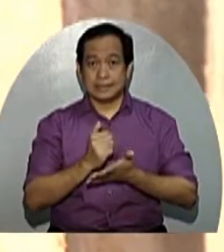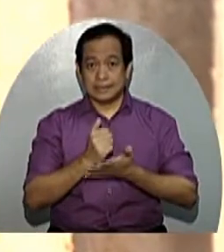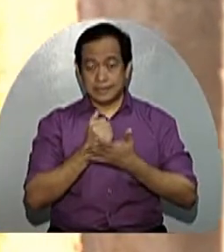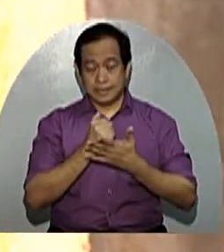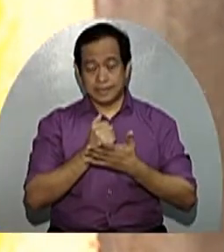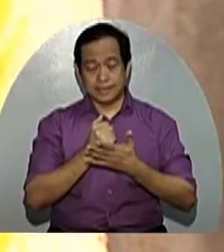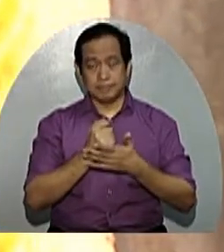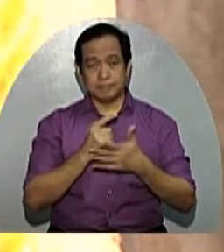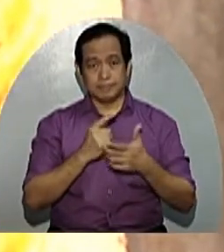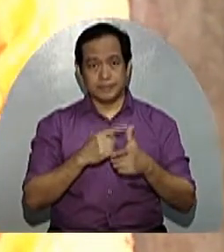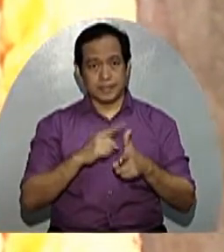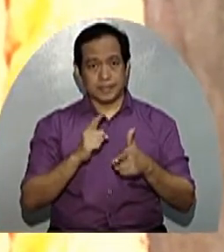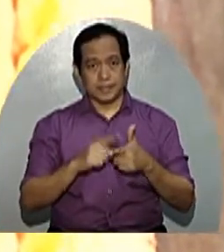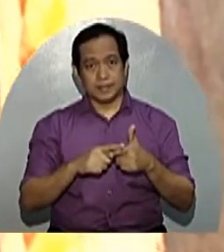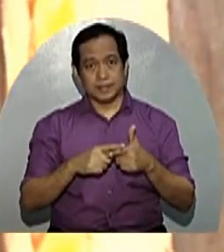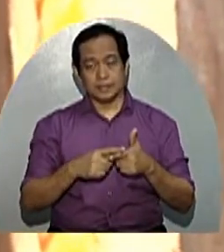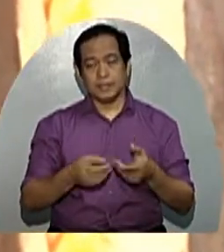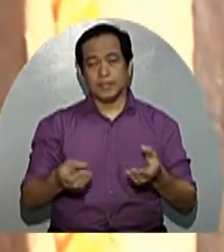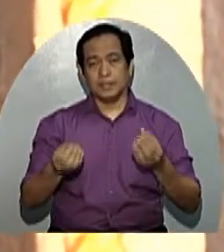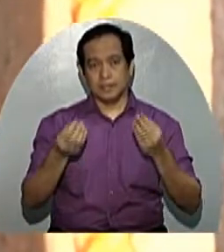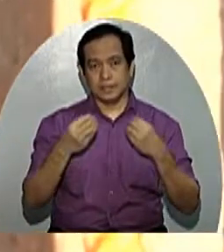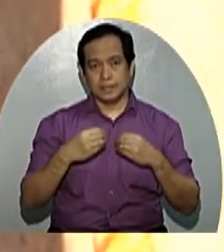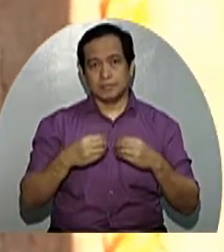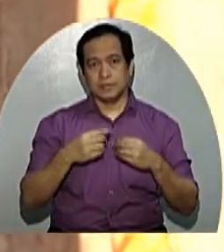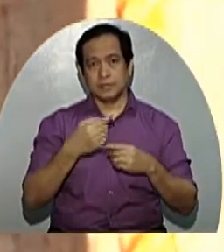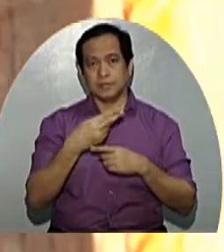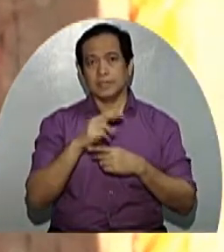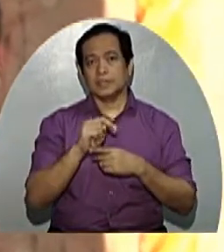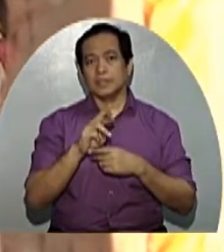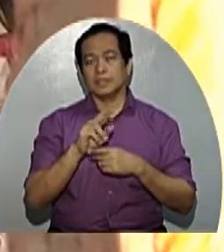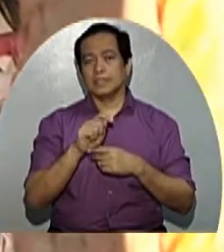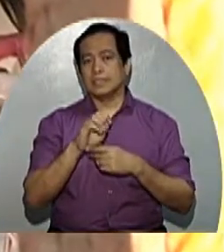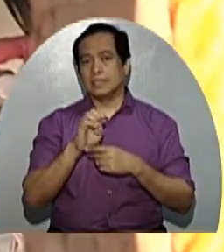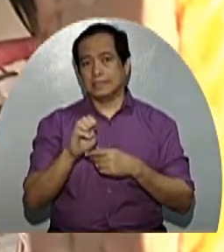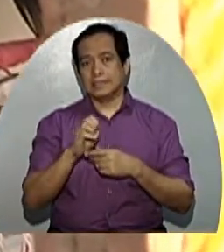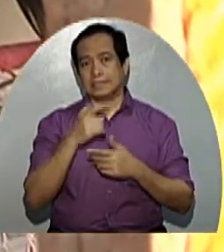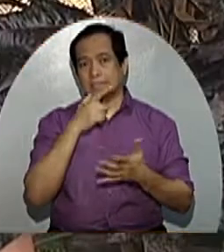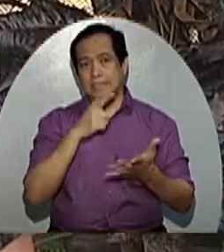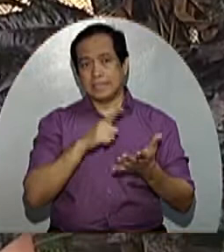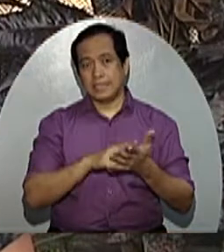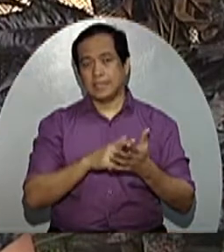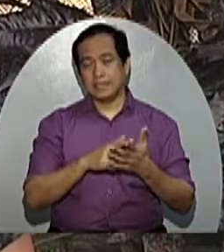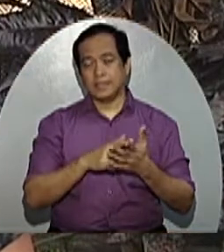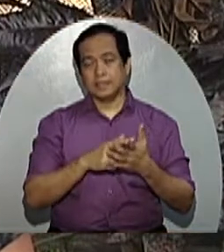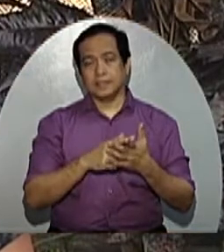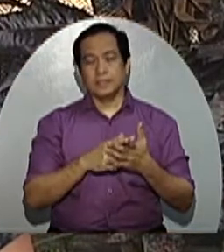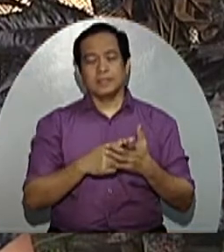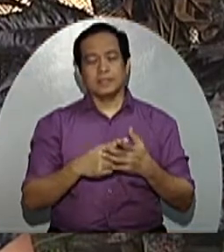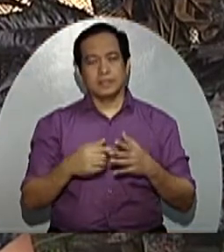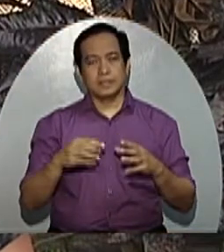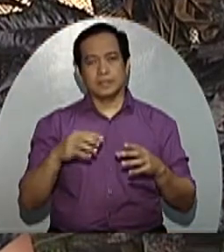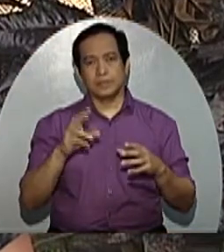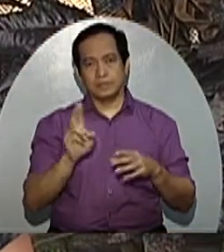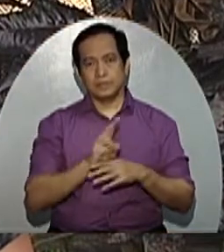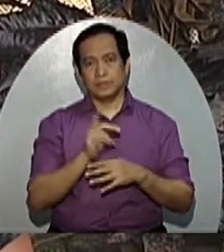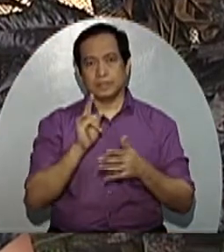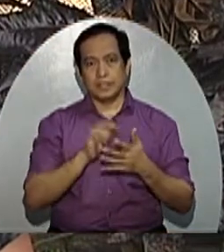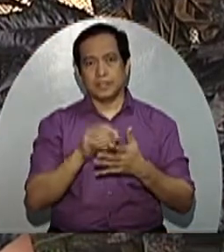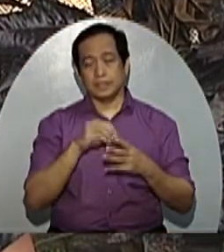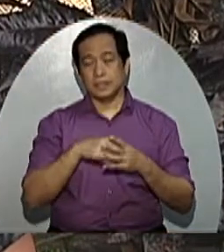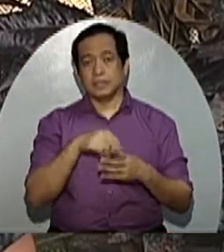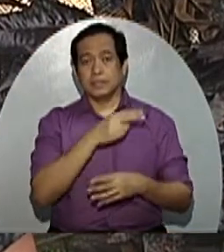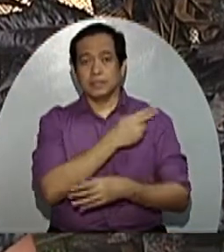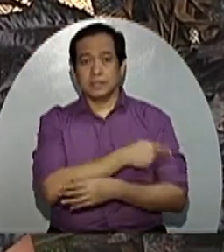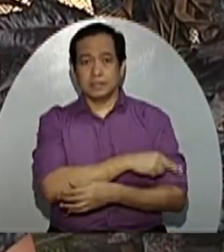tulong. Ayun po, binigyan po kami ng guarantee letter po, yung pong pondo na sa ospital. Ayun po ang ginamit namin